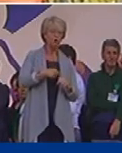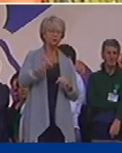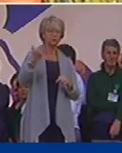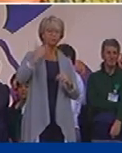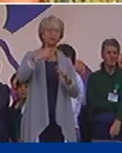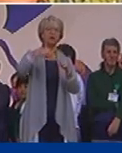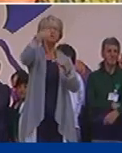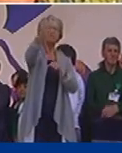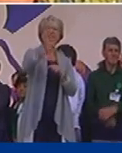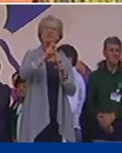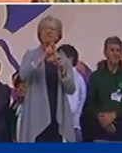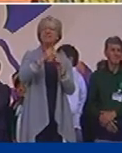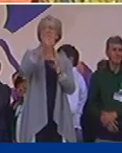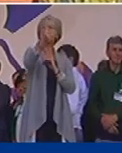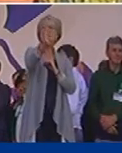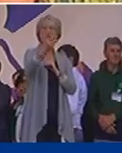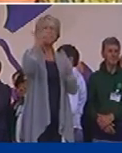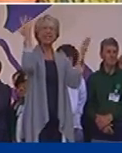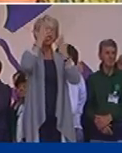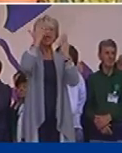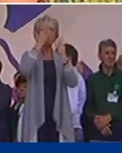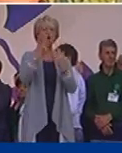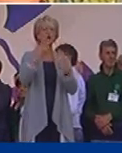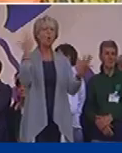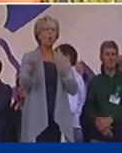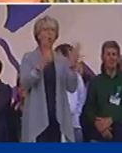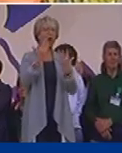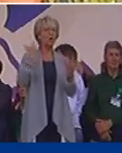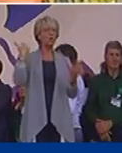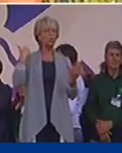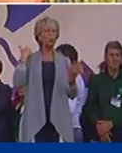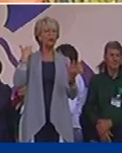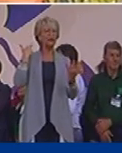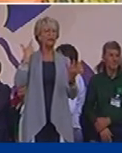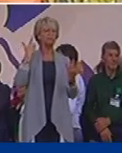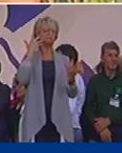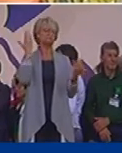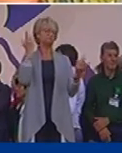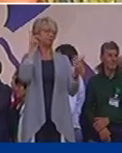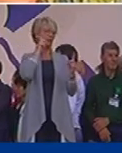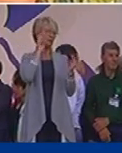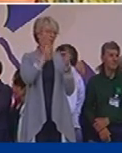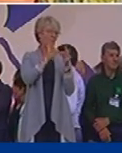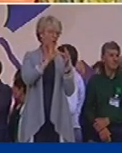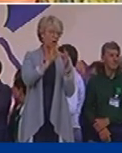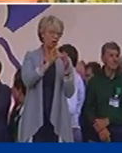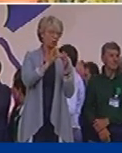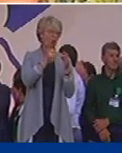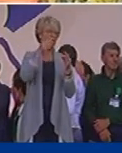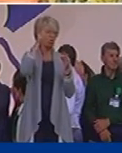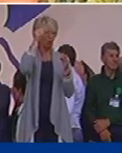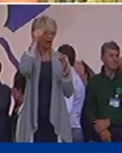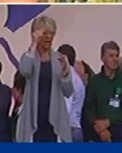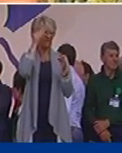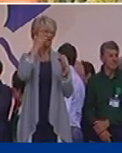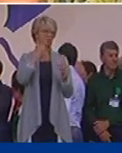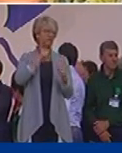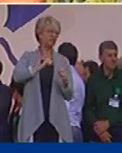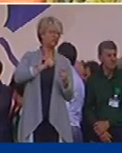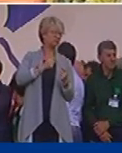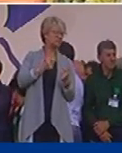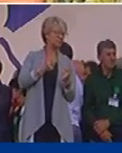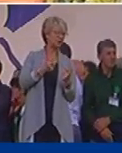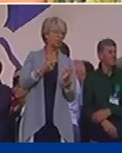anni. gli errori di qualcuno che o per complicità o per ignoranza o per malafede